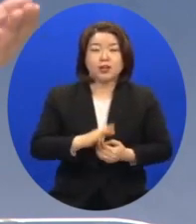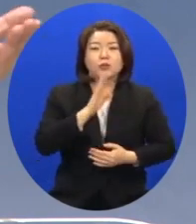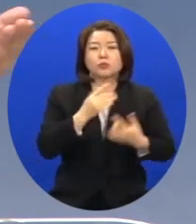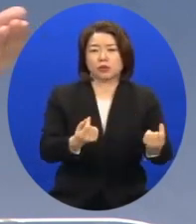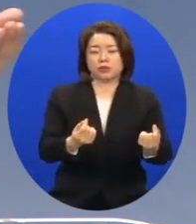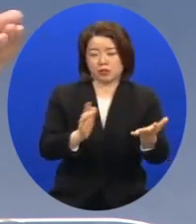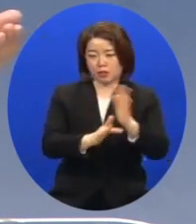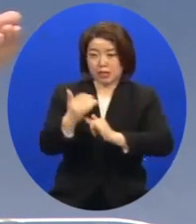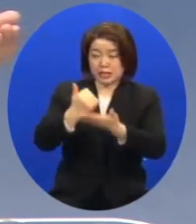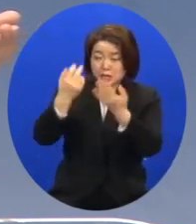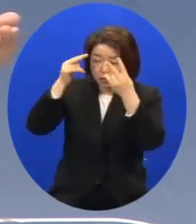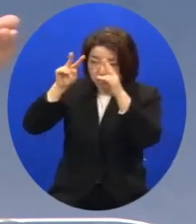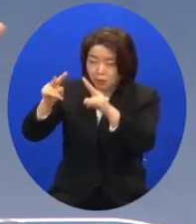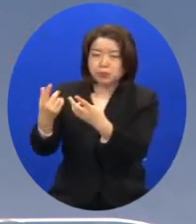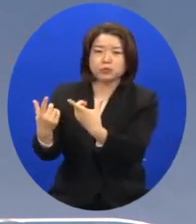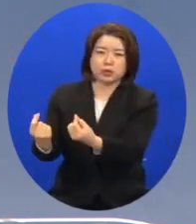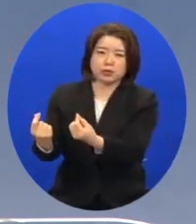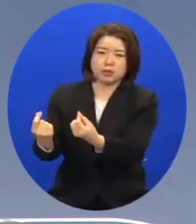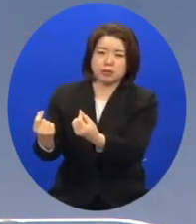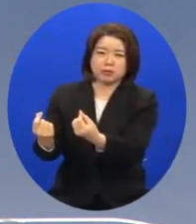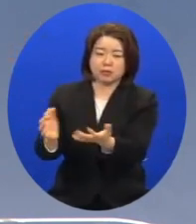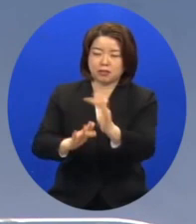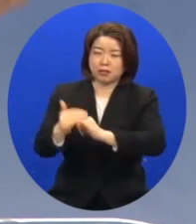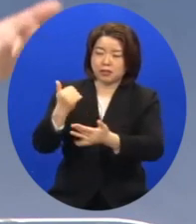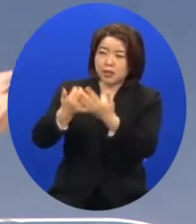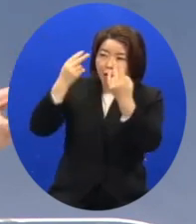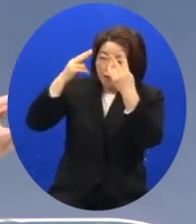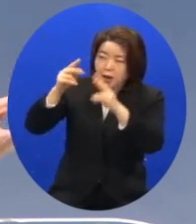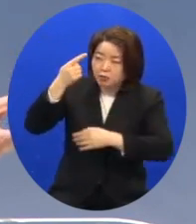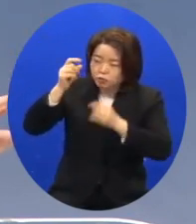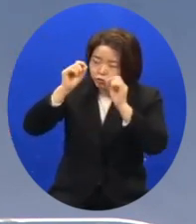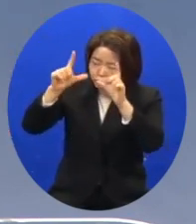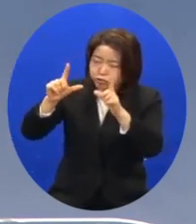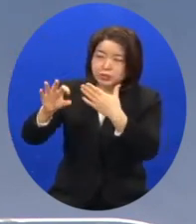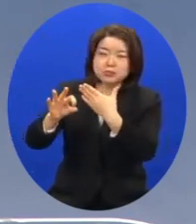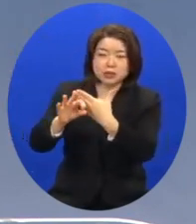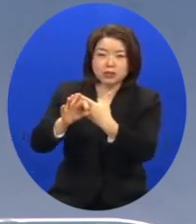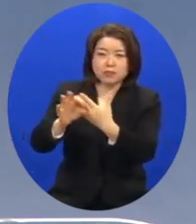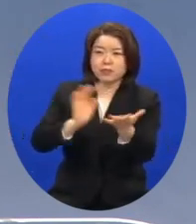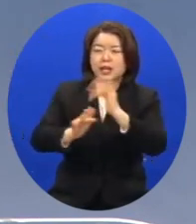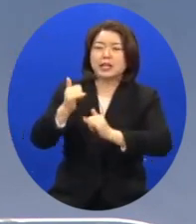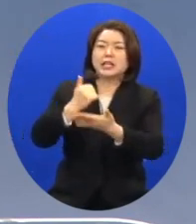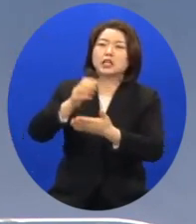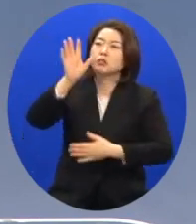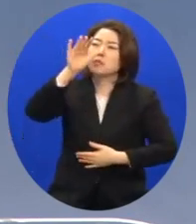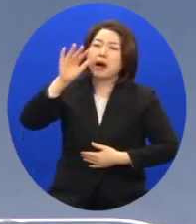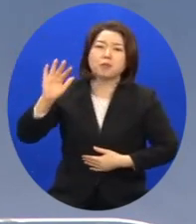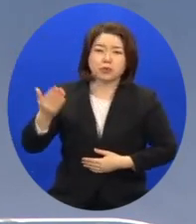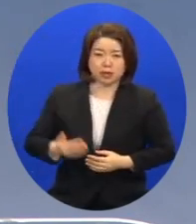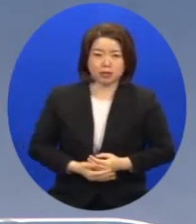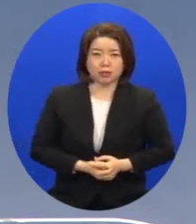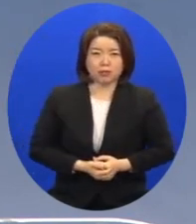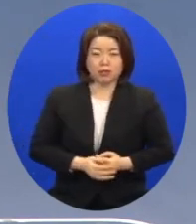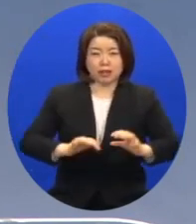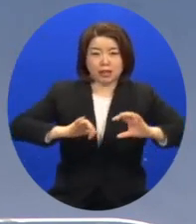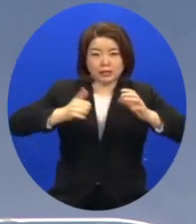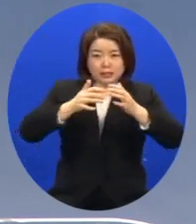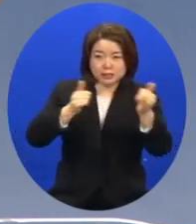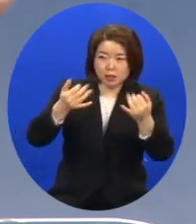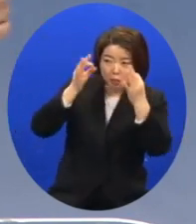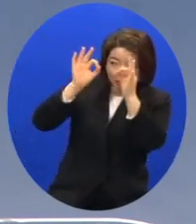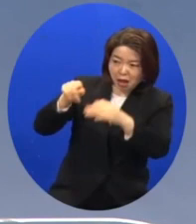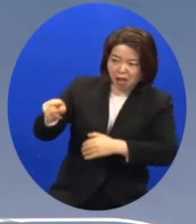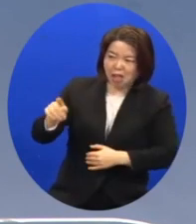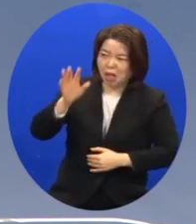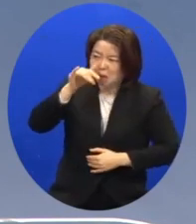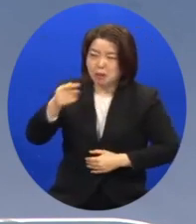바라보는 것도 똑같아요 예수님을 바라보는 눈이 뜨이고 나면 요 예수님 바보가 되요 세상 사람들이 볼 때 로 완전히